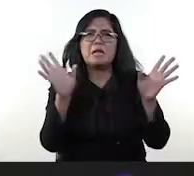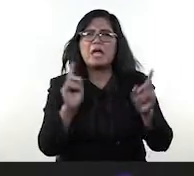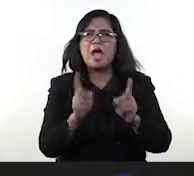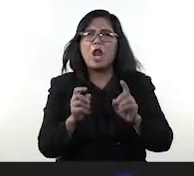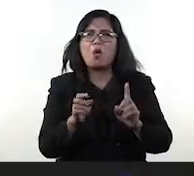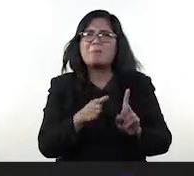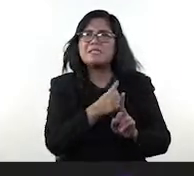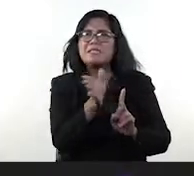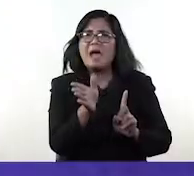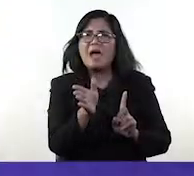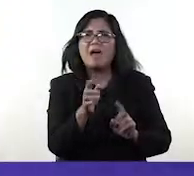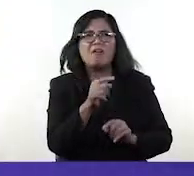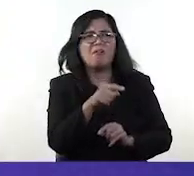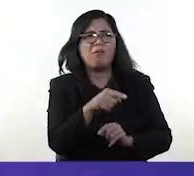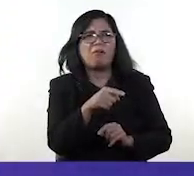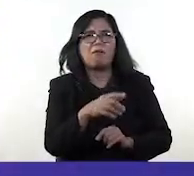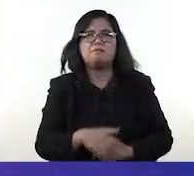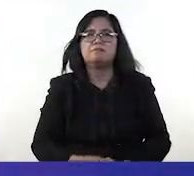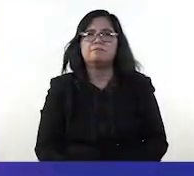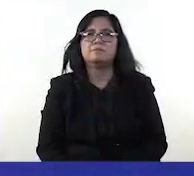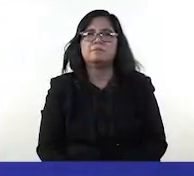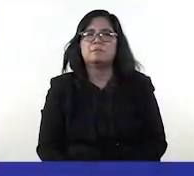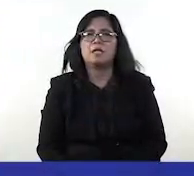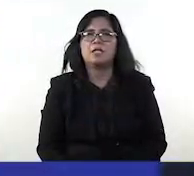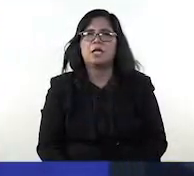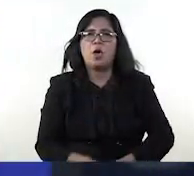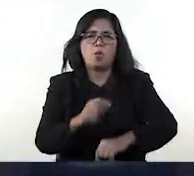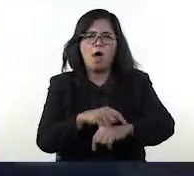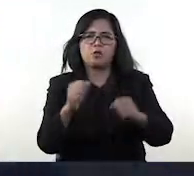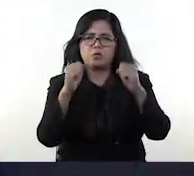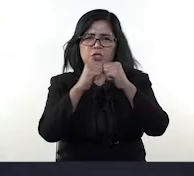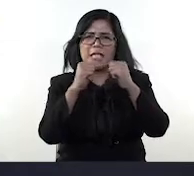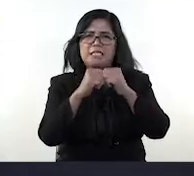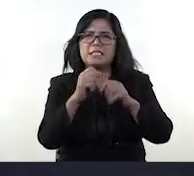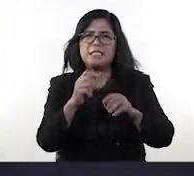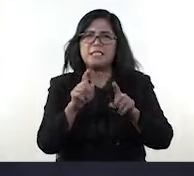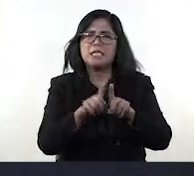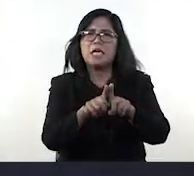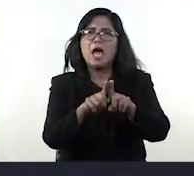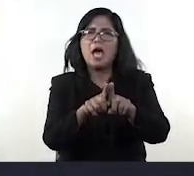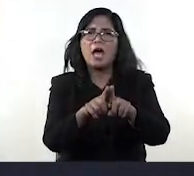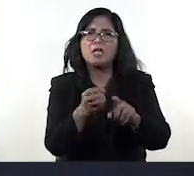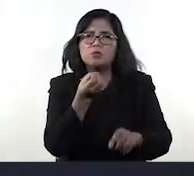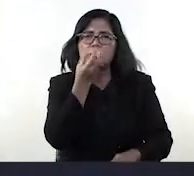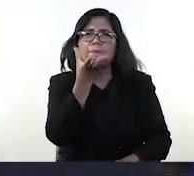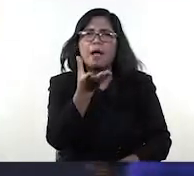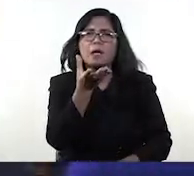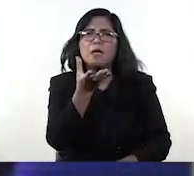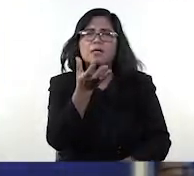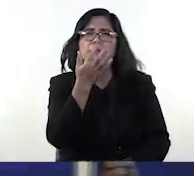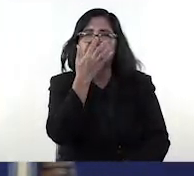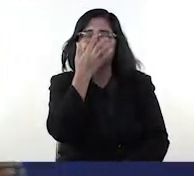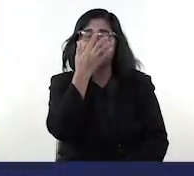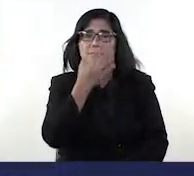berzina berarti 100 konsekuen Hai Waktu janji nikahnya memang sudah diucapkan